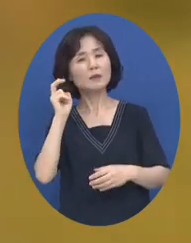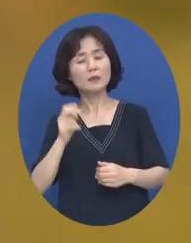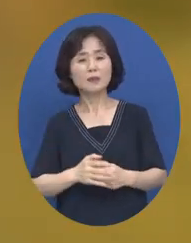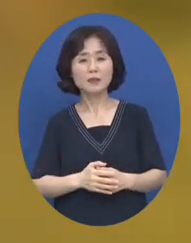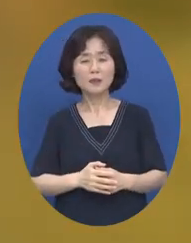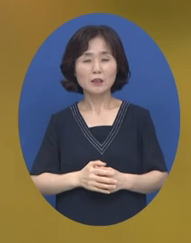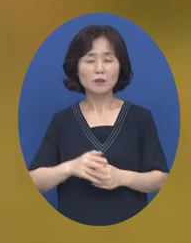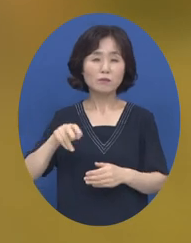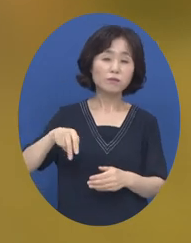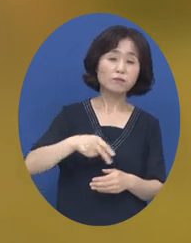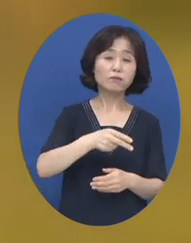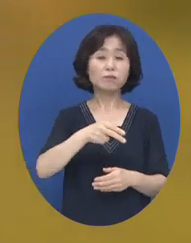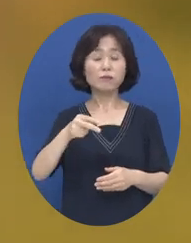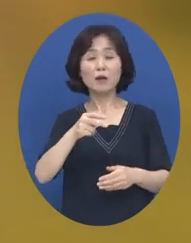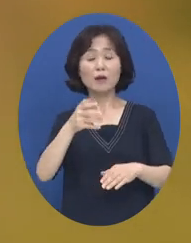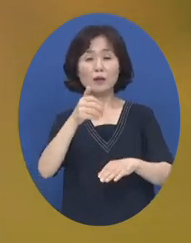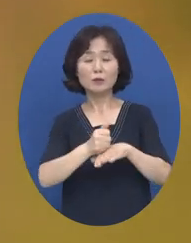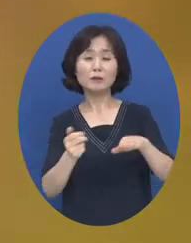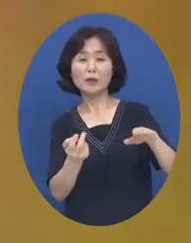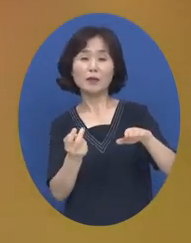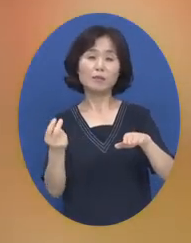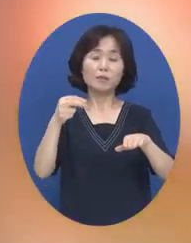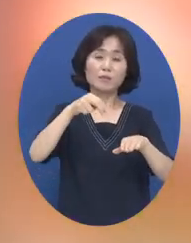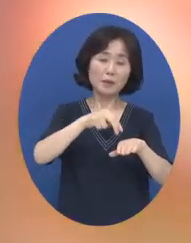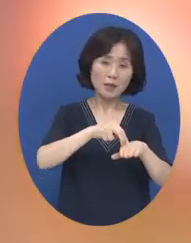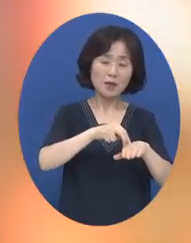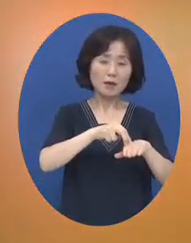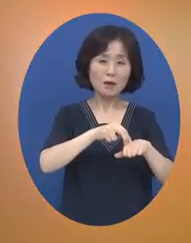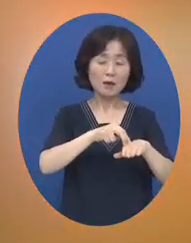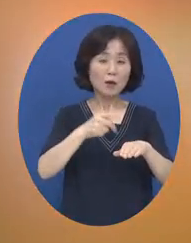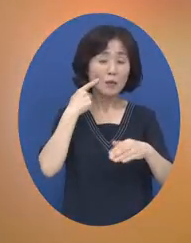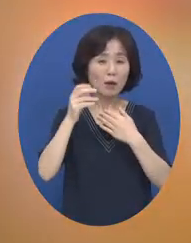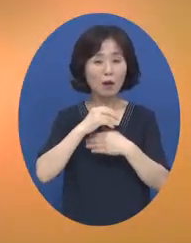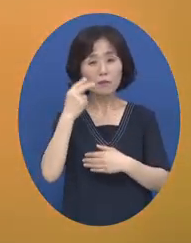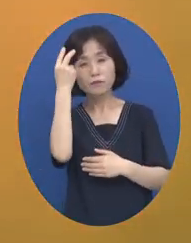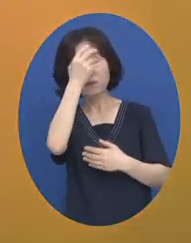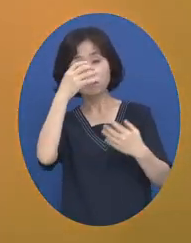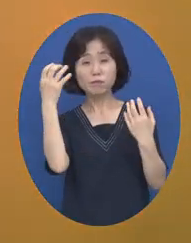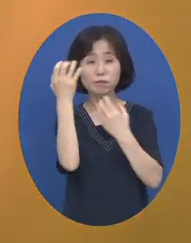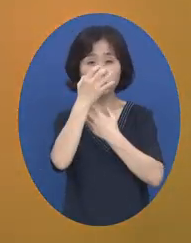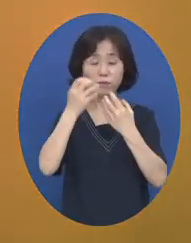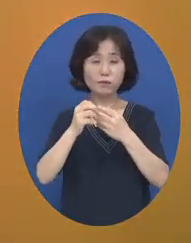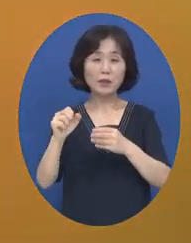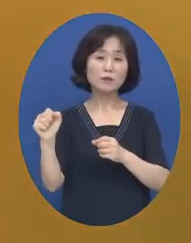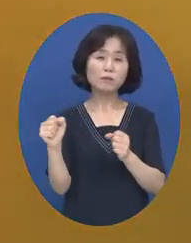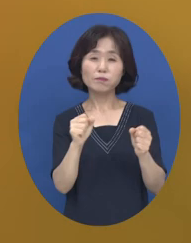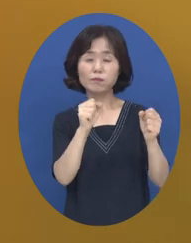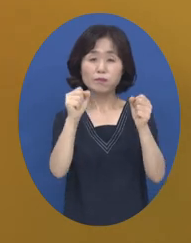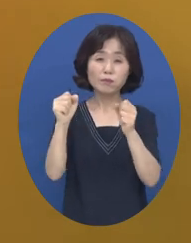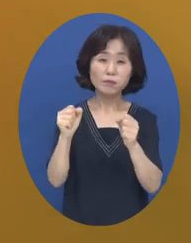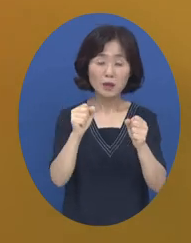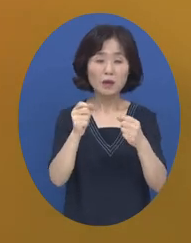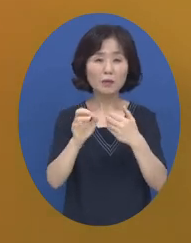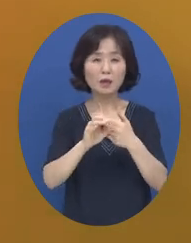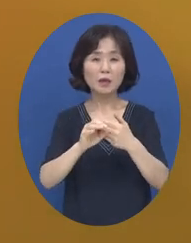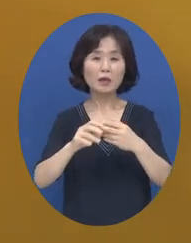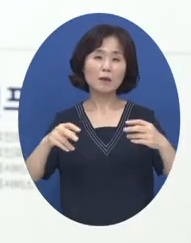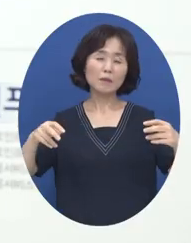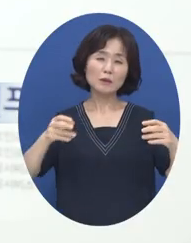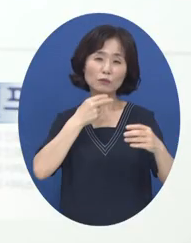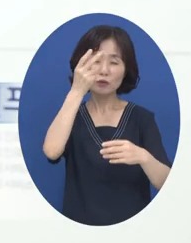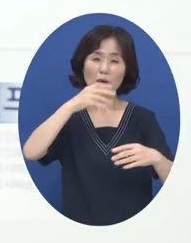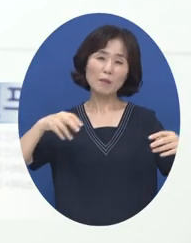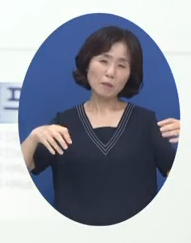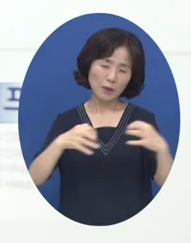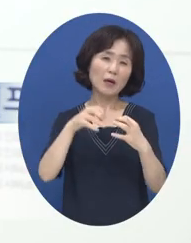골목을 서성이다 이내 차량에 탑승합니다. 그대로 운전을 했다면 음주운전 사고로 이어질 수 있는 위험한 상황.